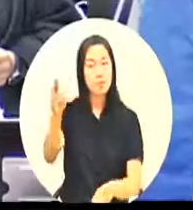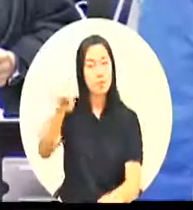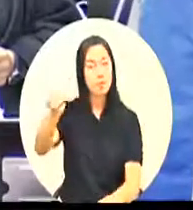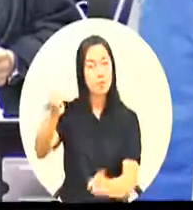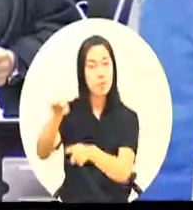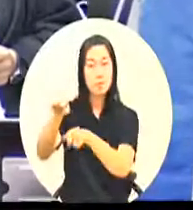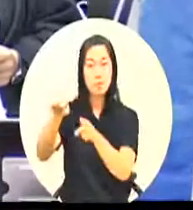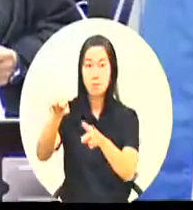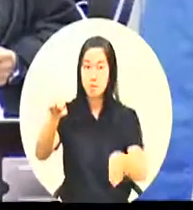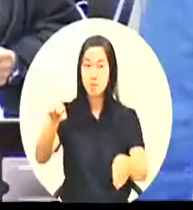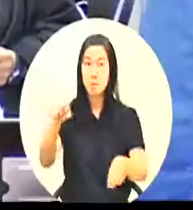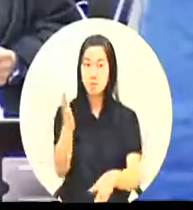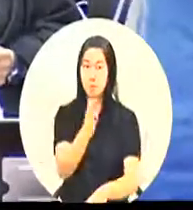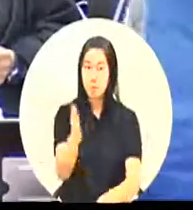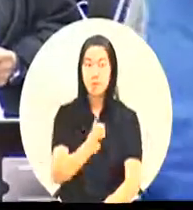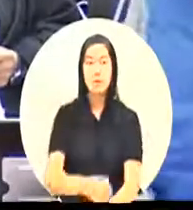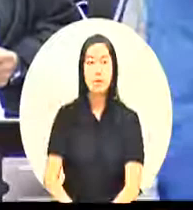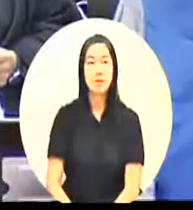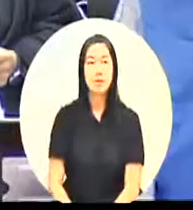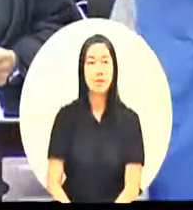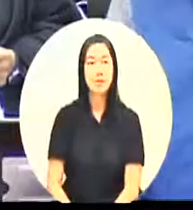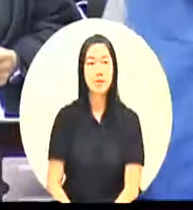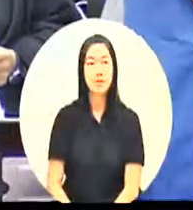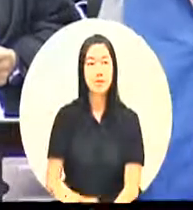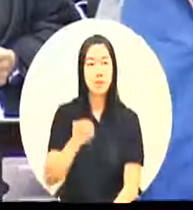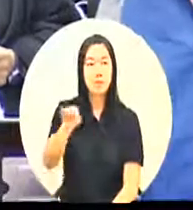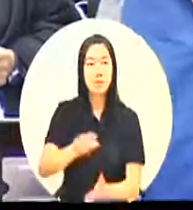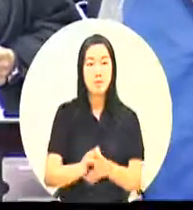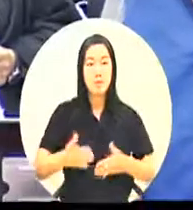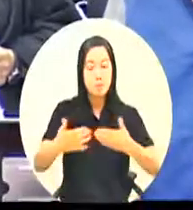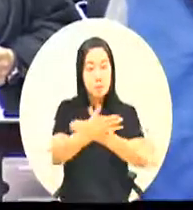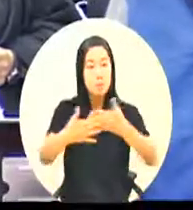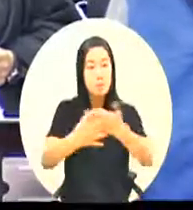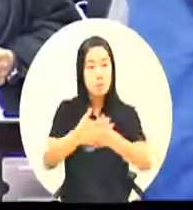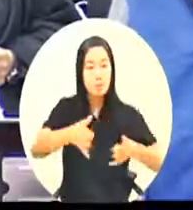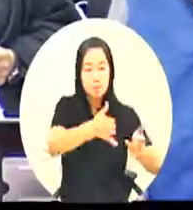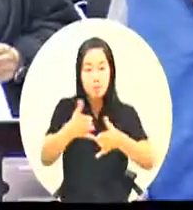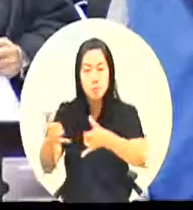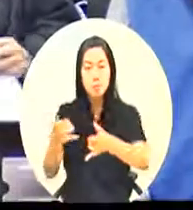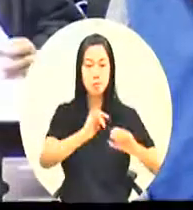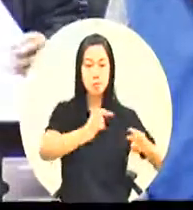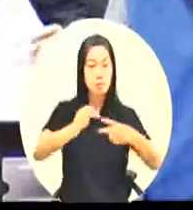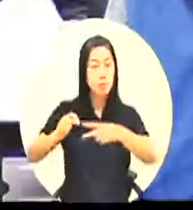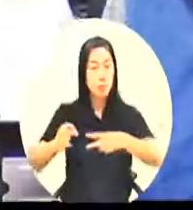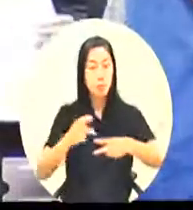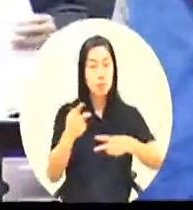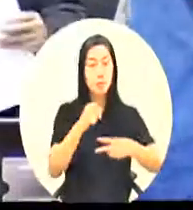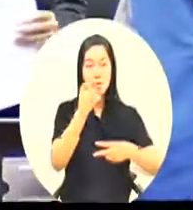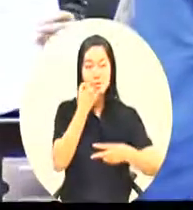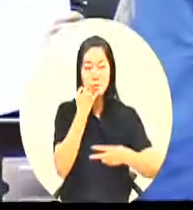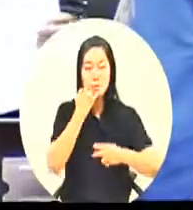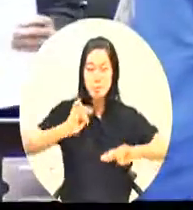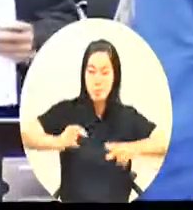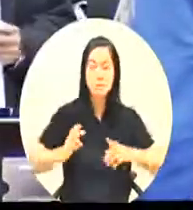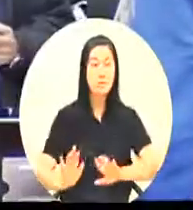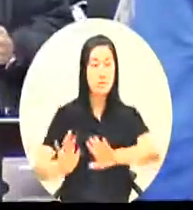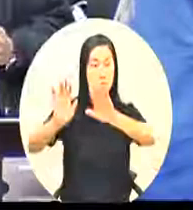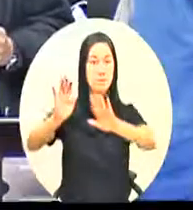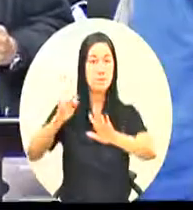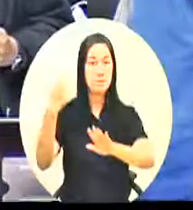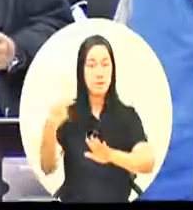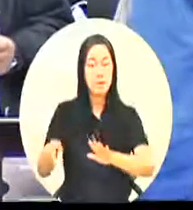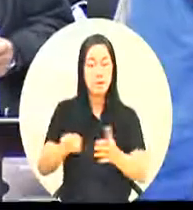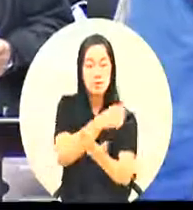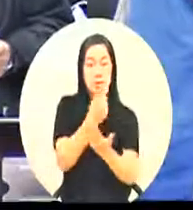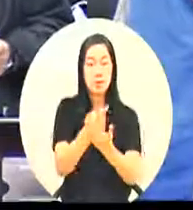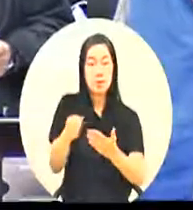1500到2000多人。所以这个部分我们动线上有哪些可以改善的更好，包括整个我们对于